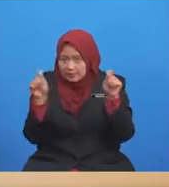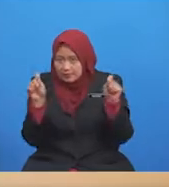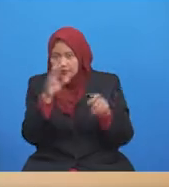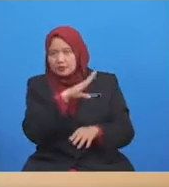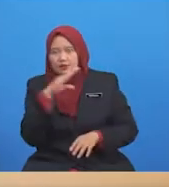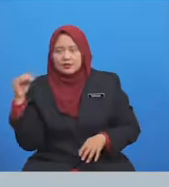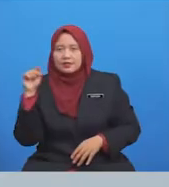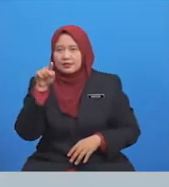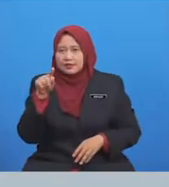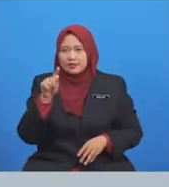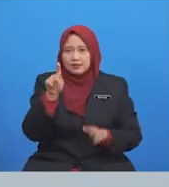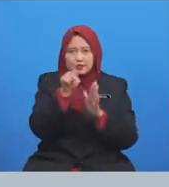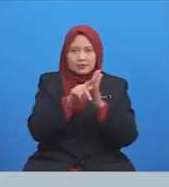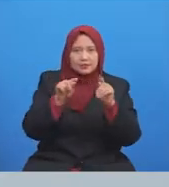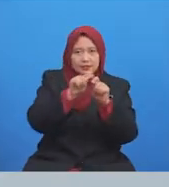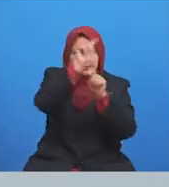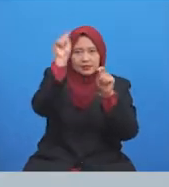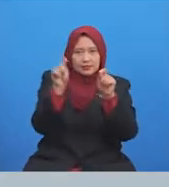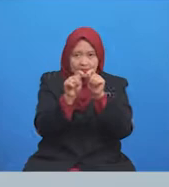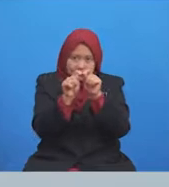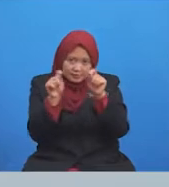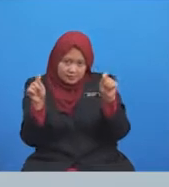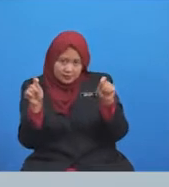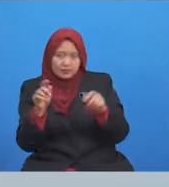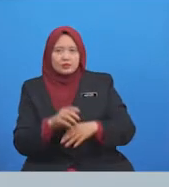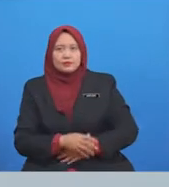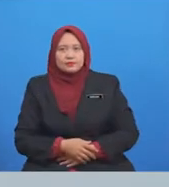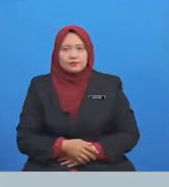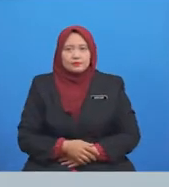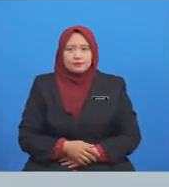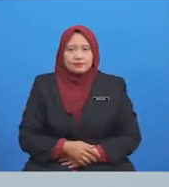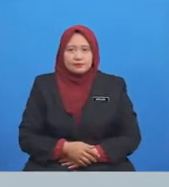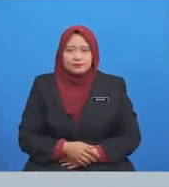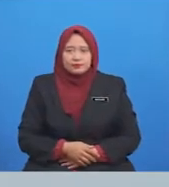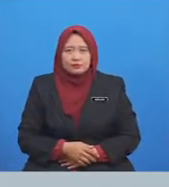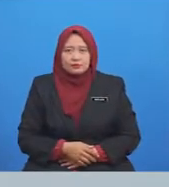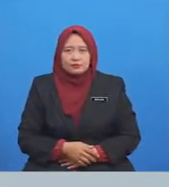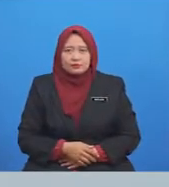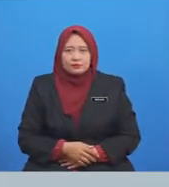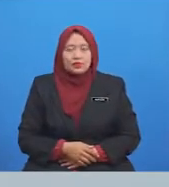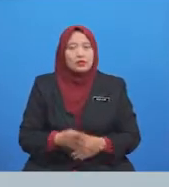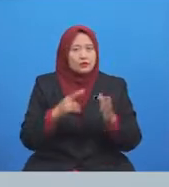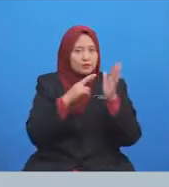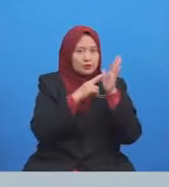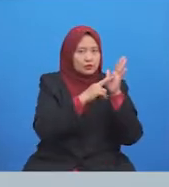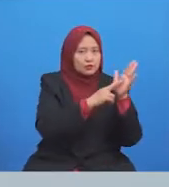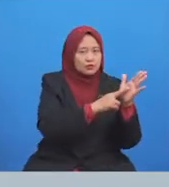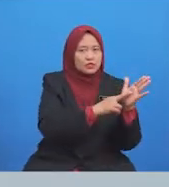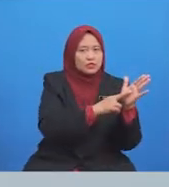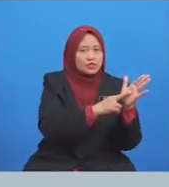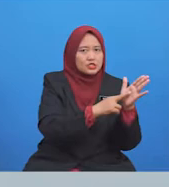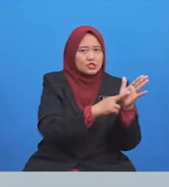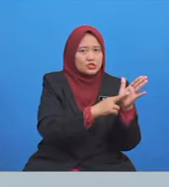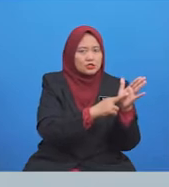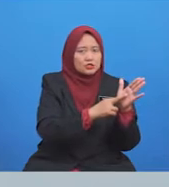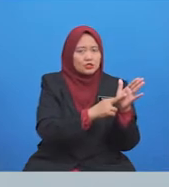Mari kita semak jawapan anda bersama-sama. Rajah yang dipaparkan menunjukkan